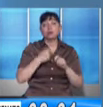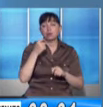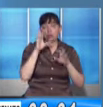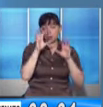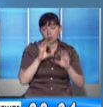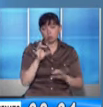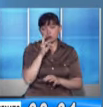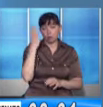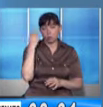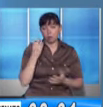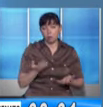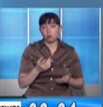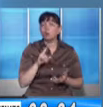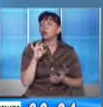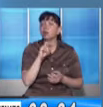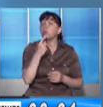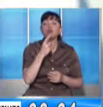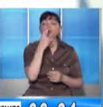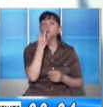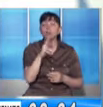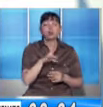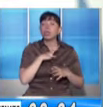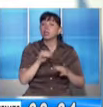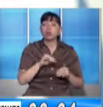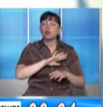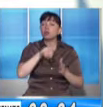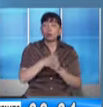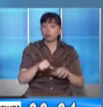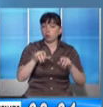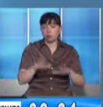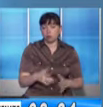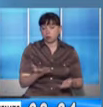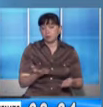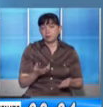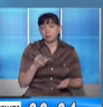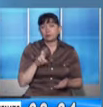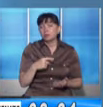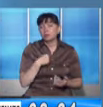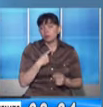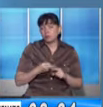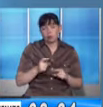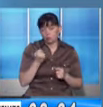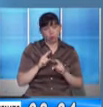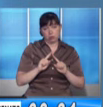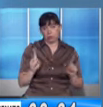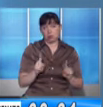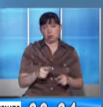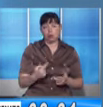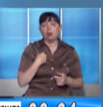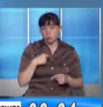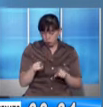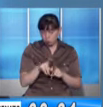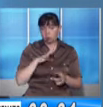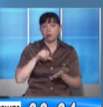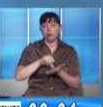că până acum Comisia nu a luat o decizie în acest sens, la fel cum a făcut la prezidențiale? Pentru noi este cât se poate de straniu, pentru că și noi am făcut această